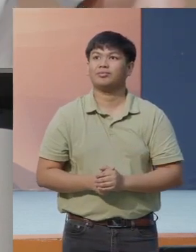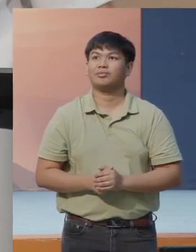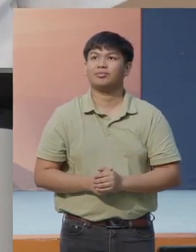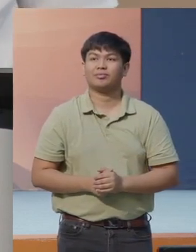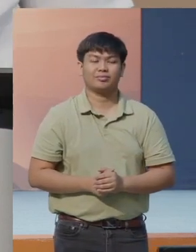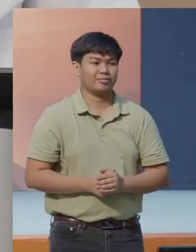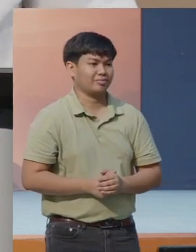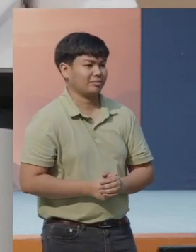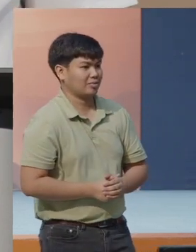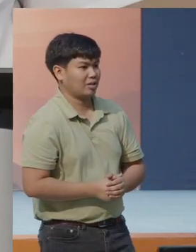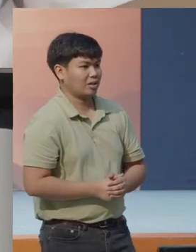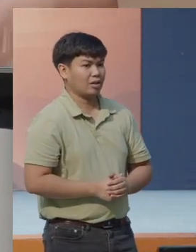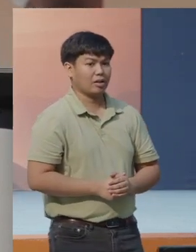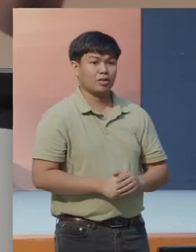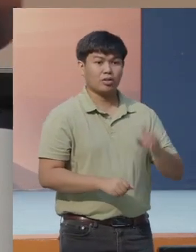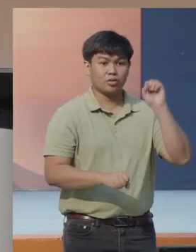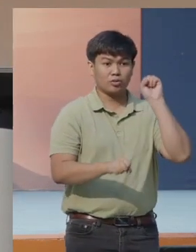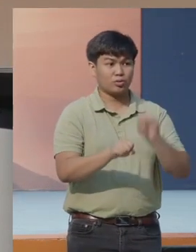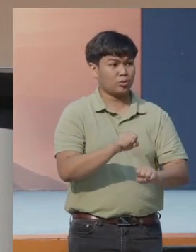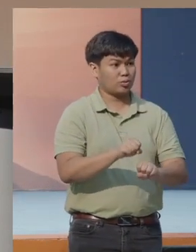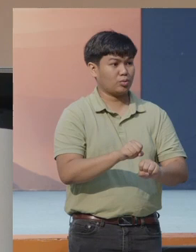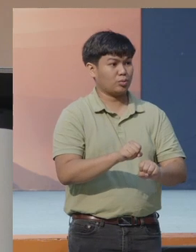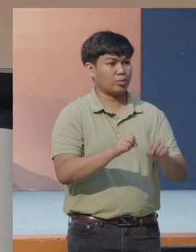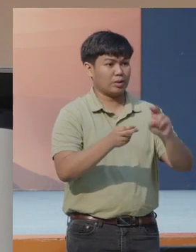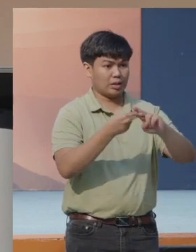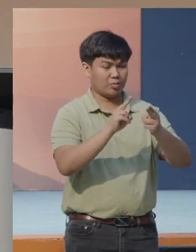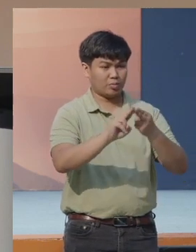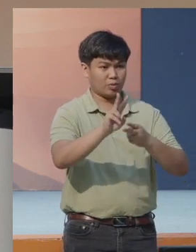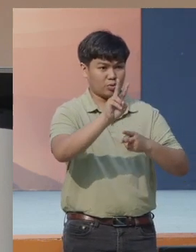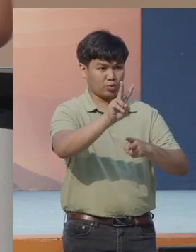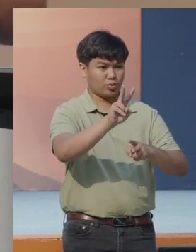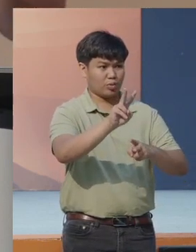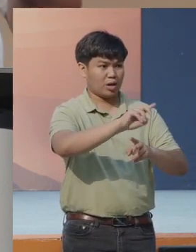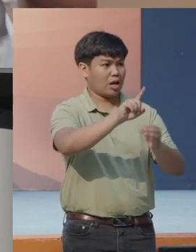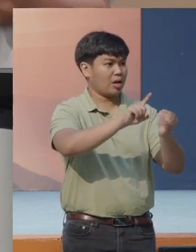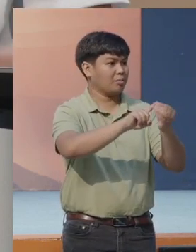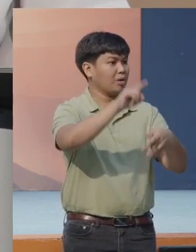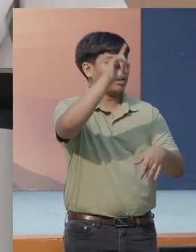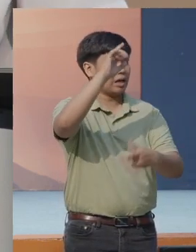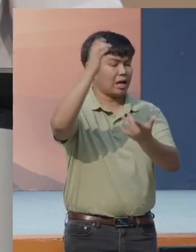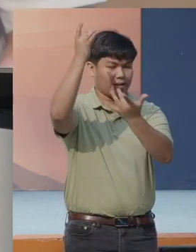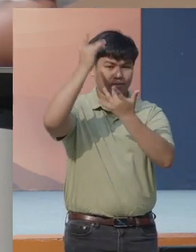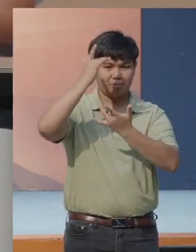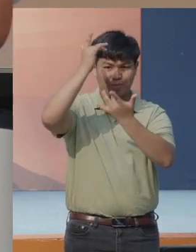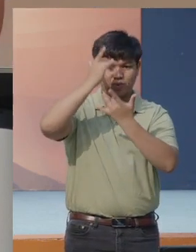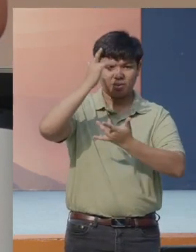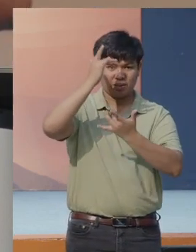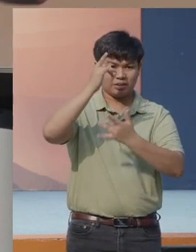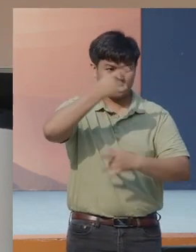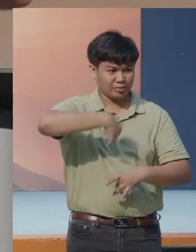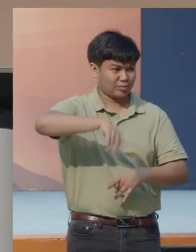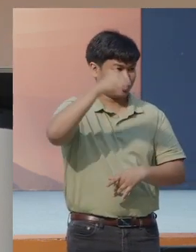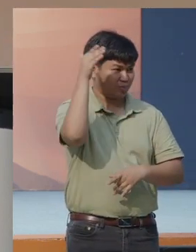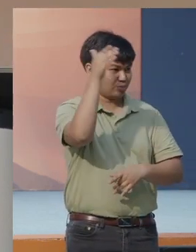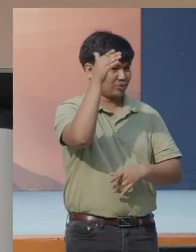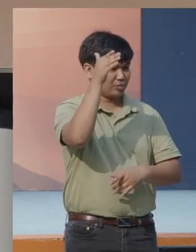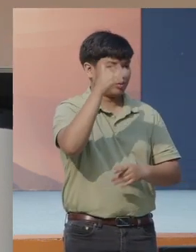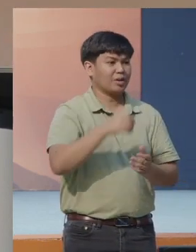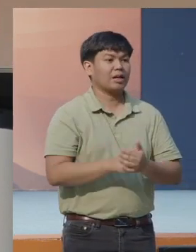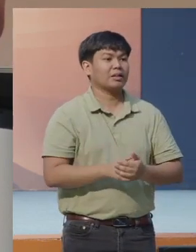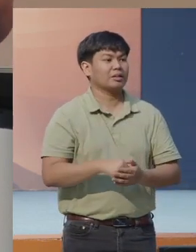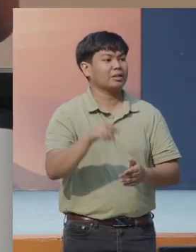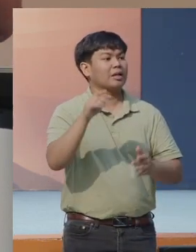the congregation. So sa pangalawang punto natin ngayon, about the mercy of God, sa ating sermon, pinapaalala sa